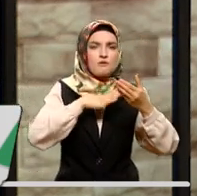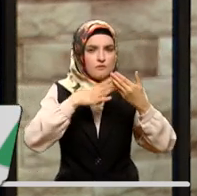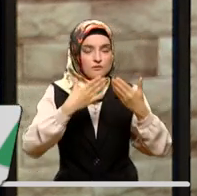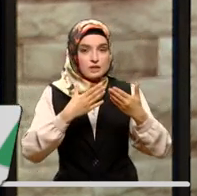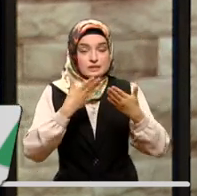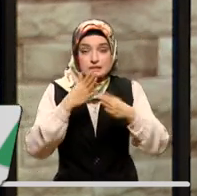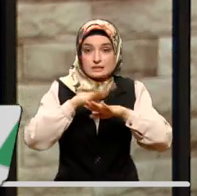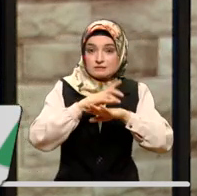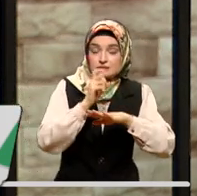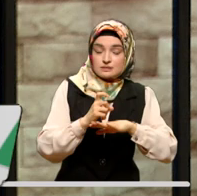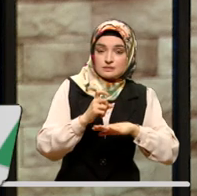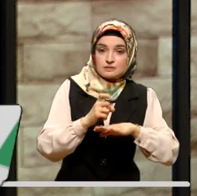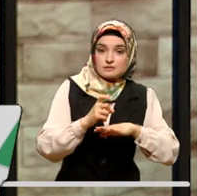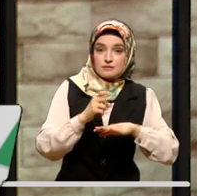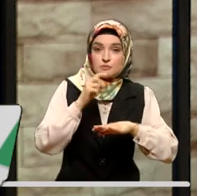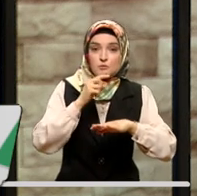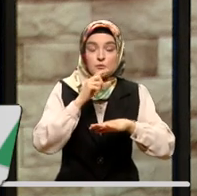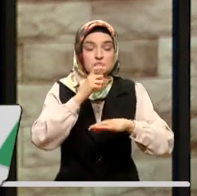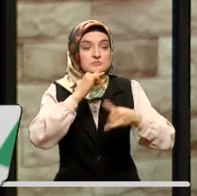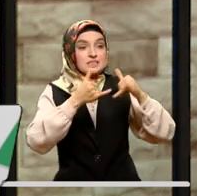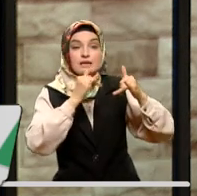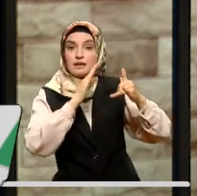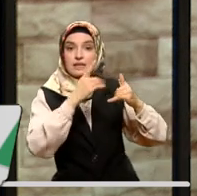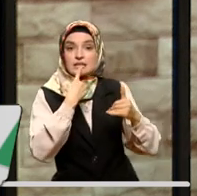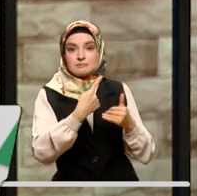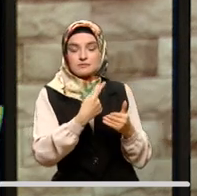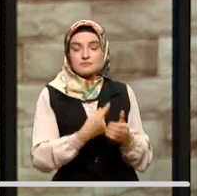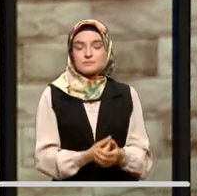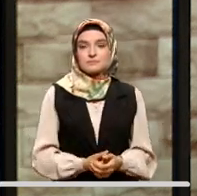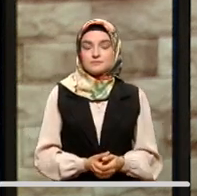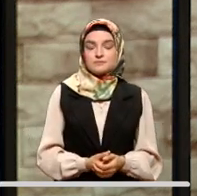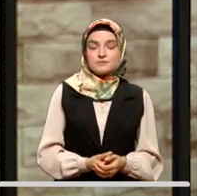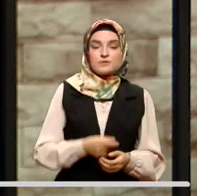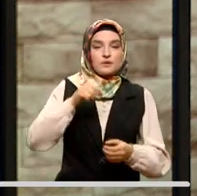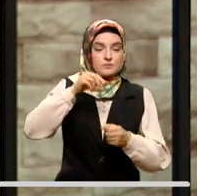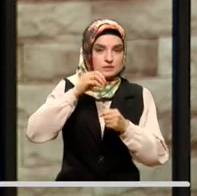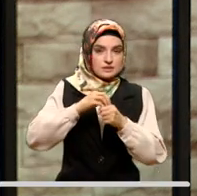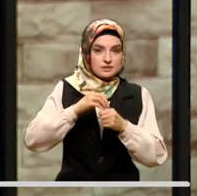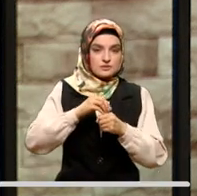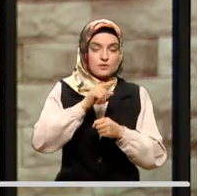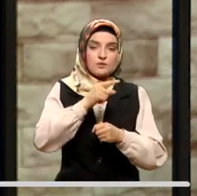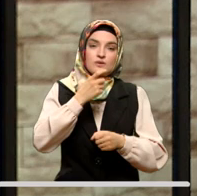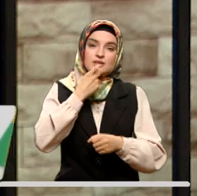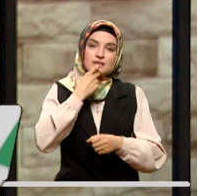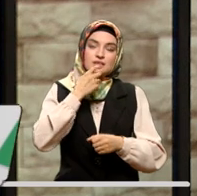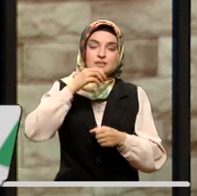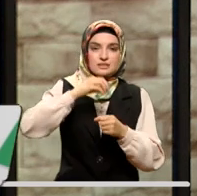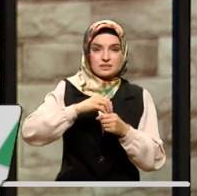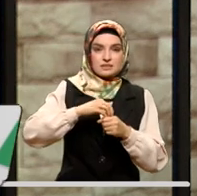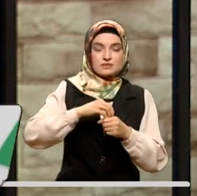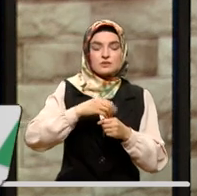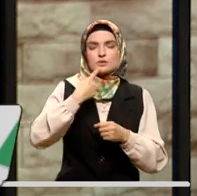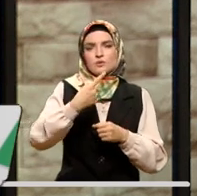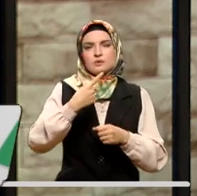ya, kurabiyeli bir cennete gideyim der yani. O nedenle onun yaş grubunda söyleyeceğimiz şeyler